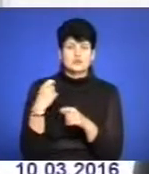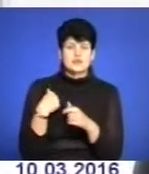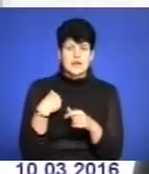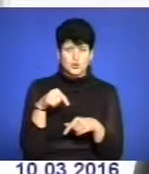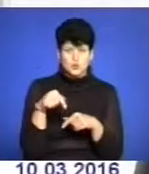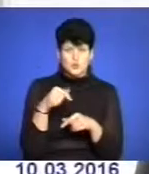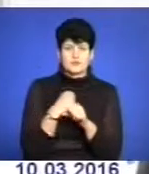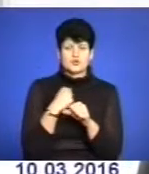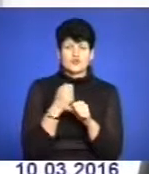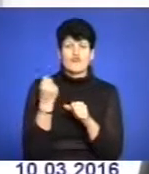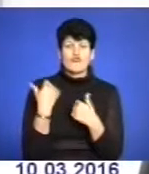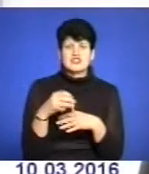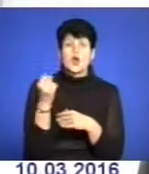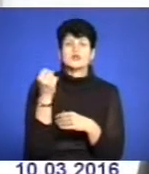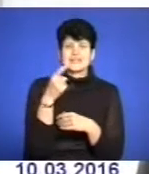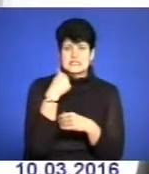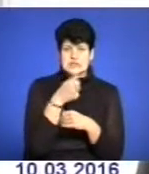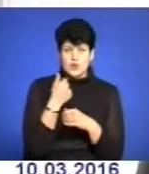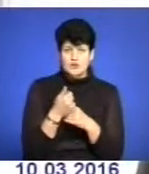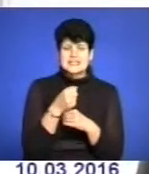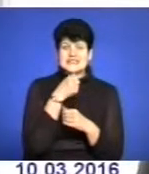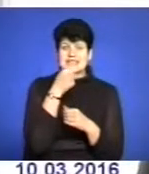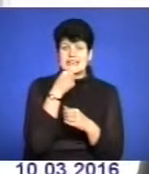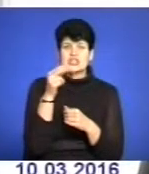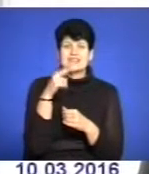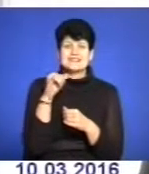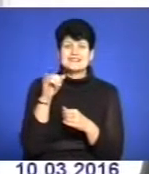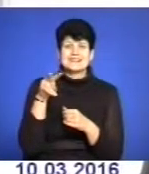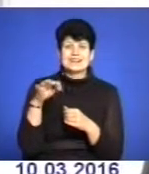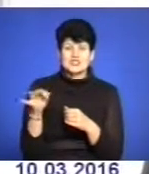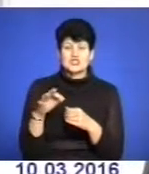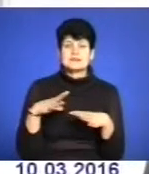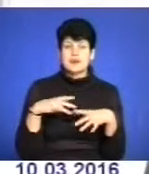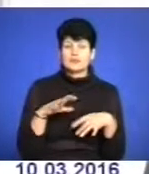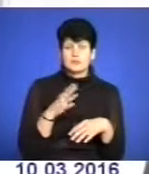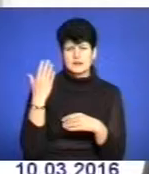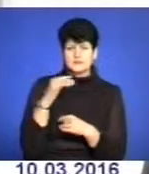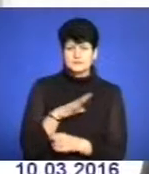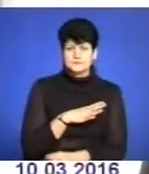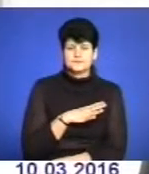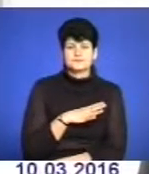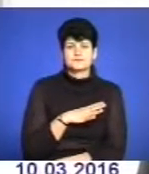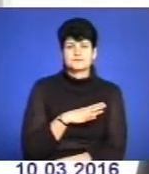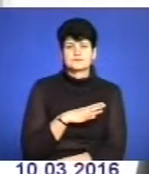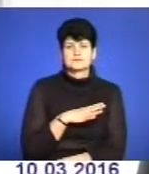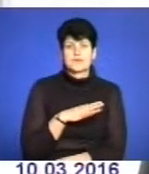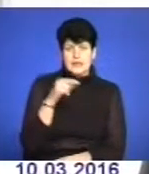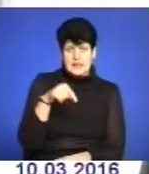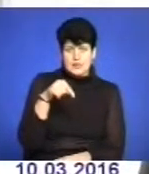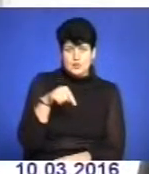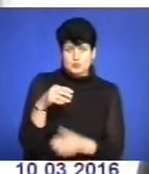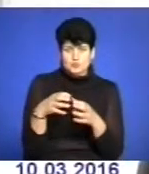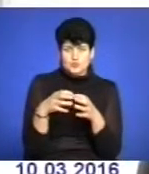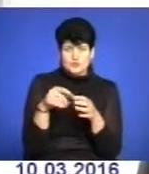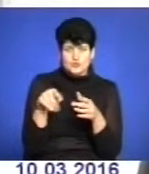вже 11 років, старшим дільничним інспектором до цієї пори працював. І іменно на цьому кущі.